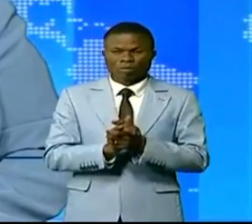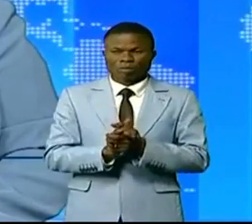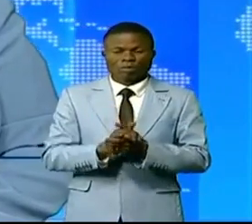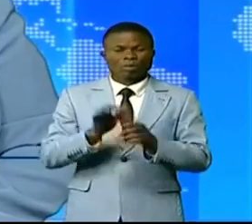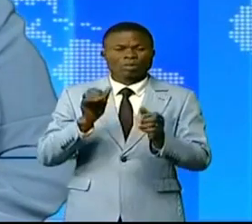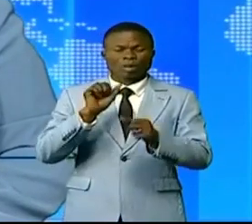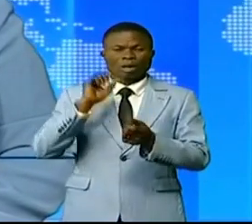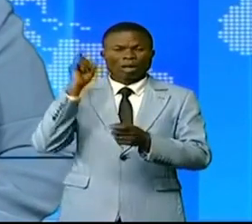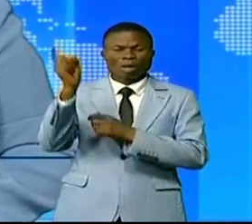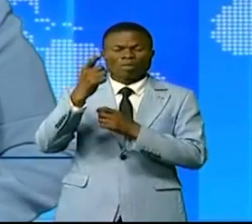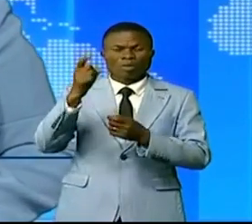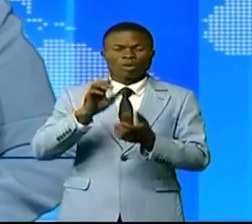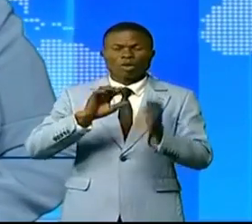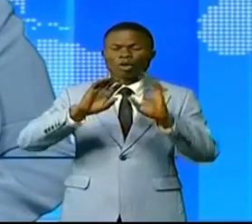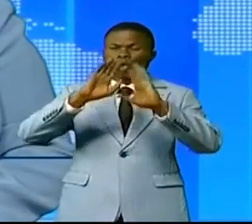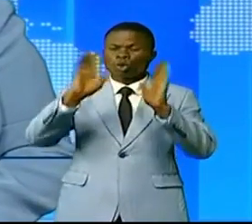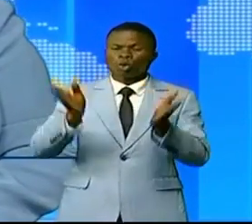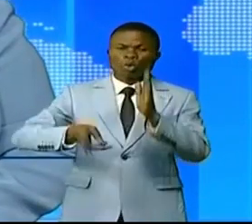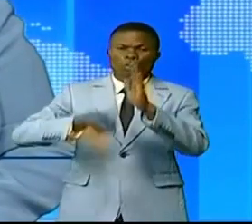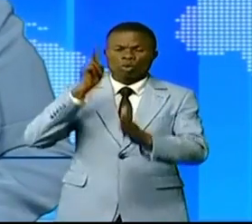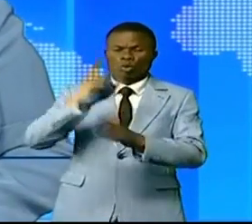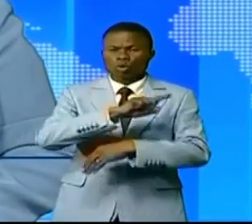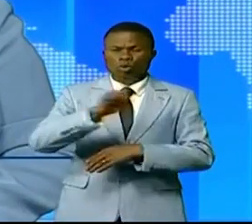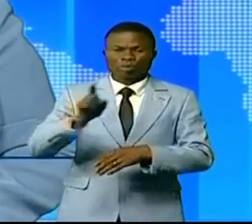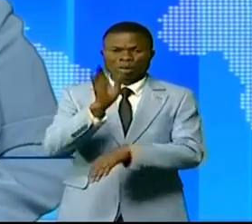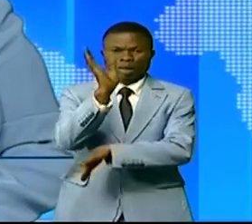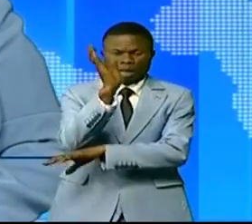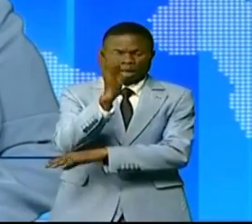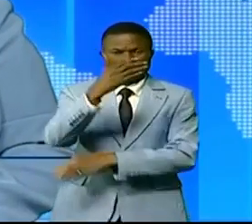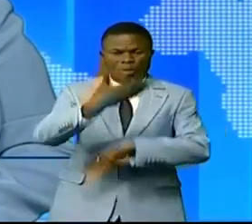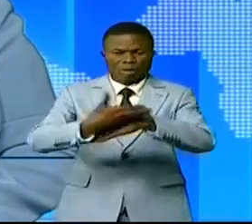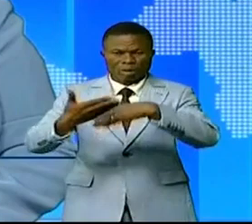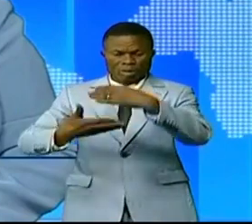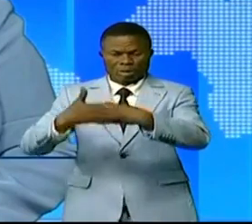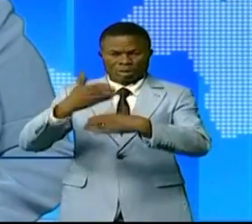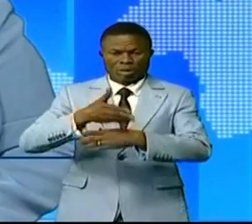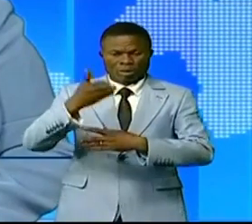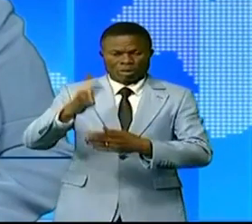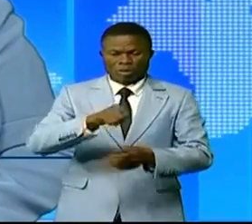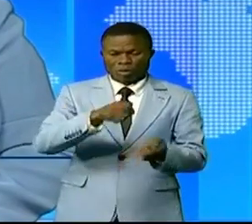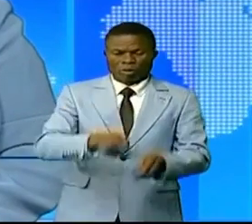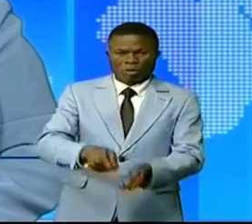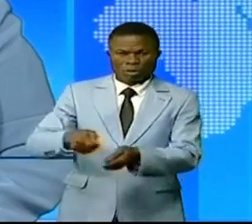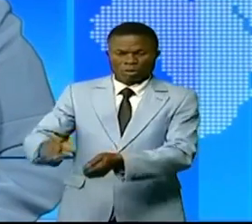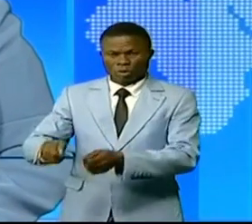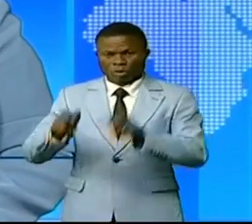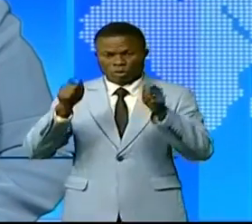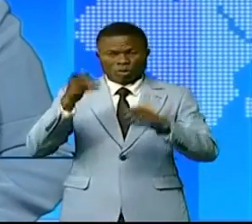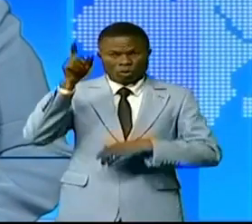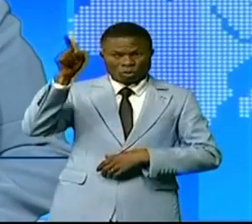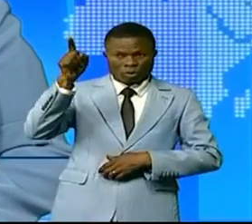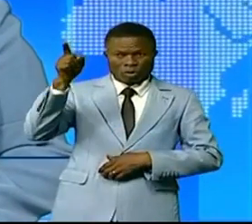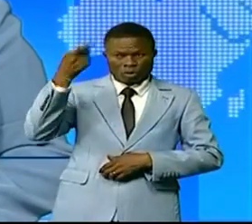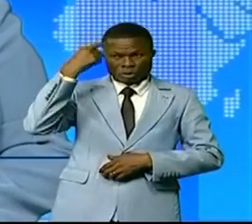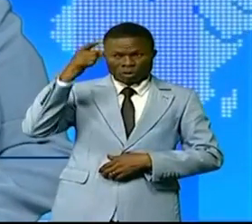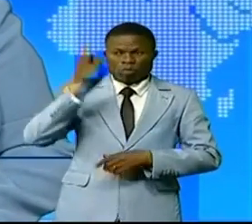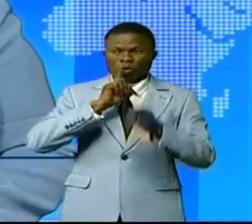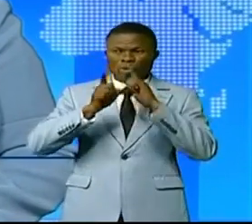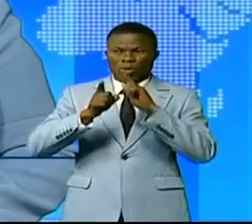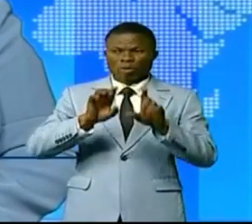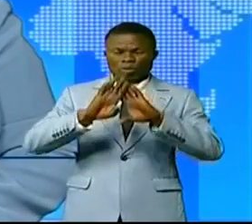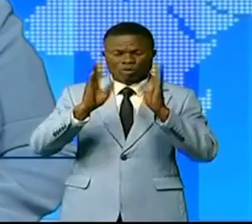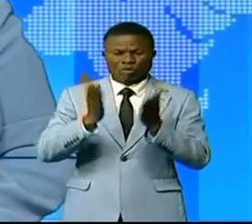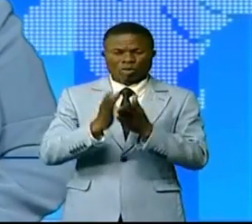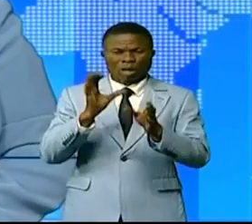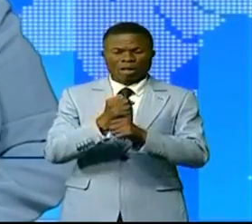vert, 12 000 arbres seront plantés à Nyiragongo. On se rendra dans ce journal sur place pour en parler. Voilà tout pour